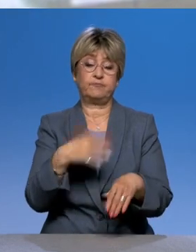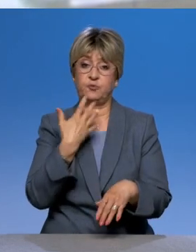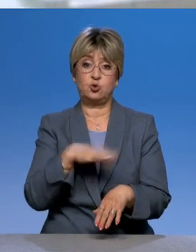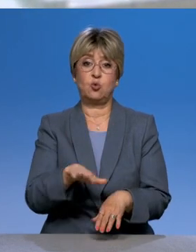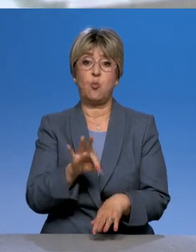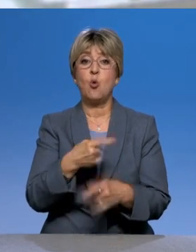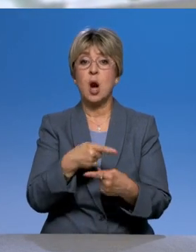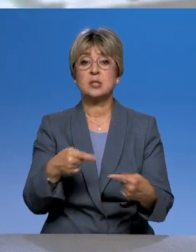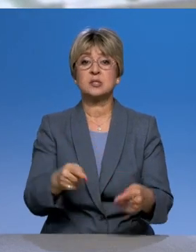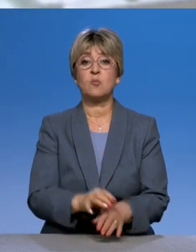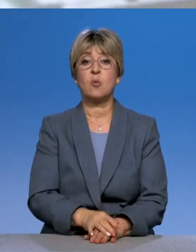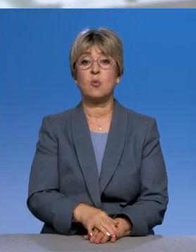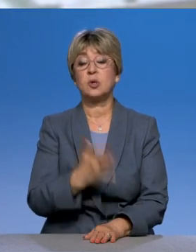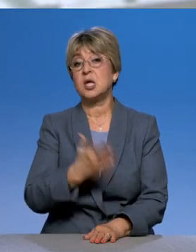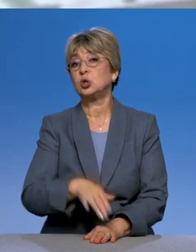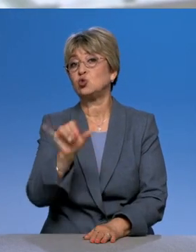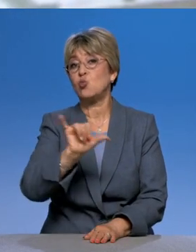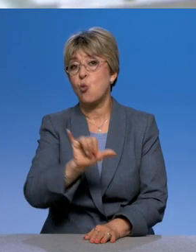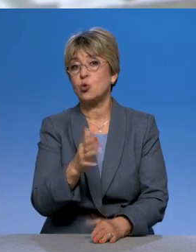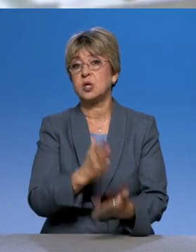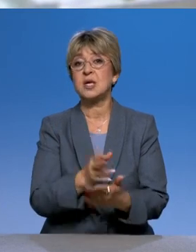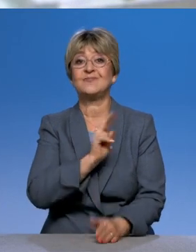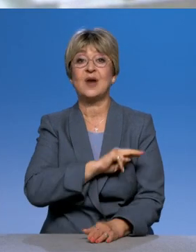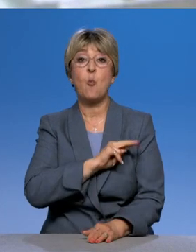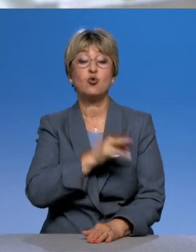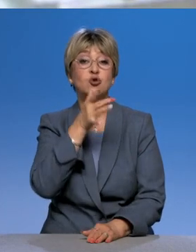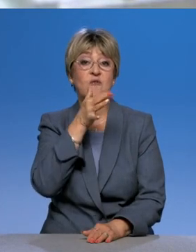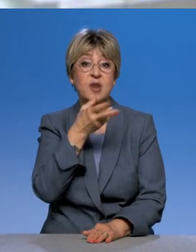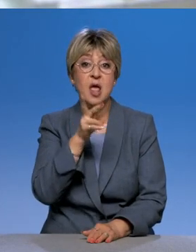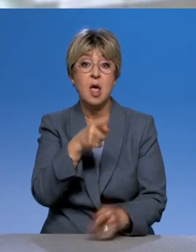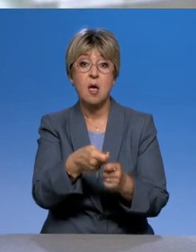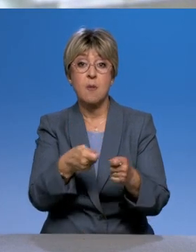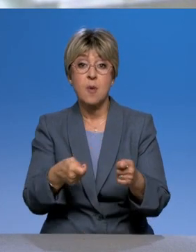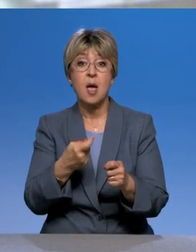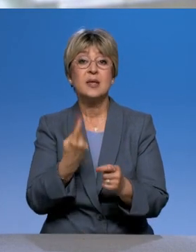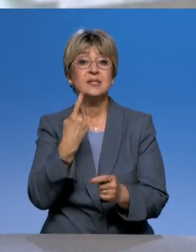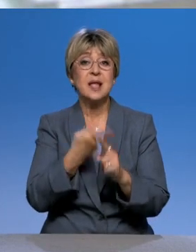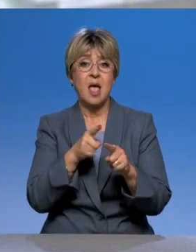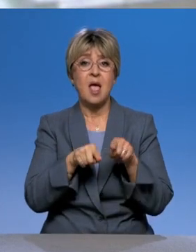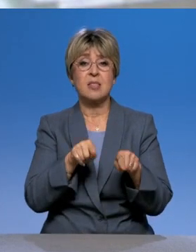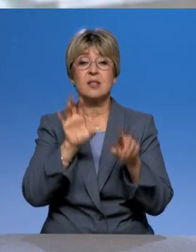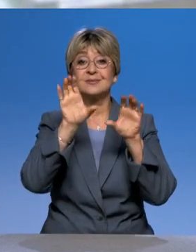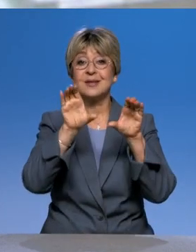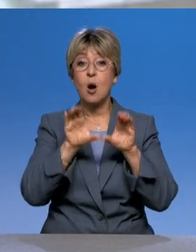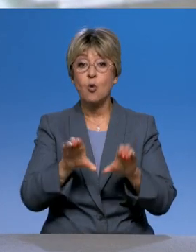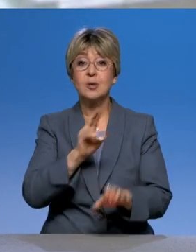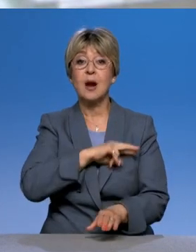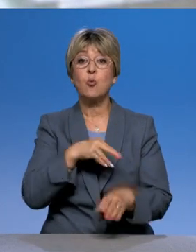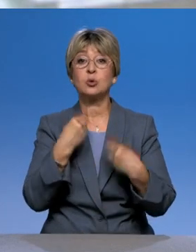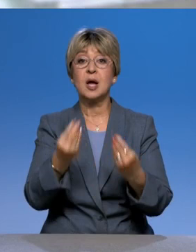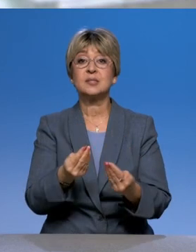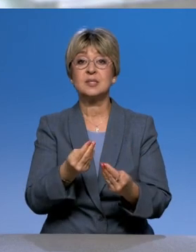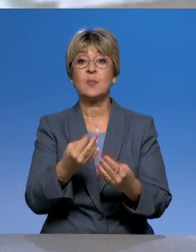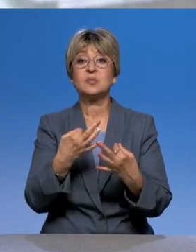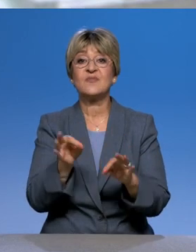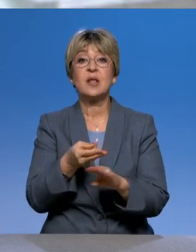Вот я вам сказал про субботу. Есть рабочие дни. Угу. А вот единственный этот закон, он сейчас работодателю позволяет платить только